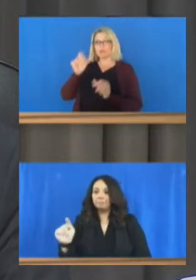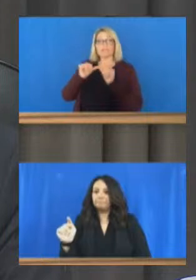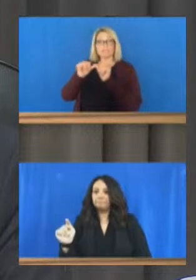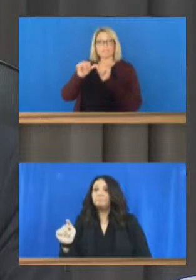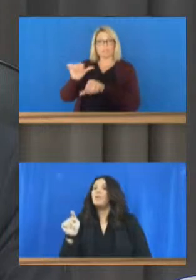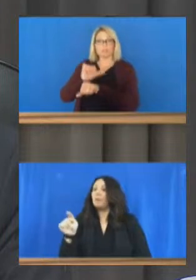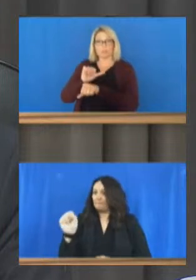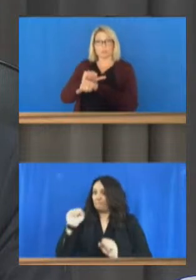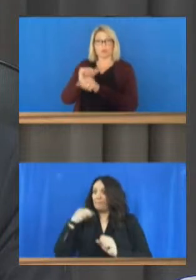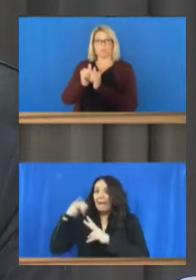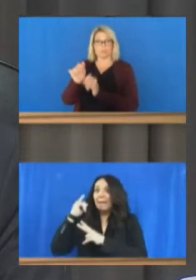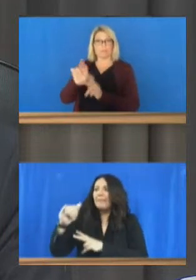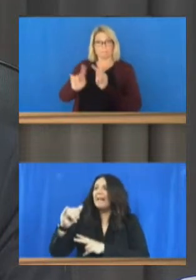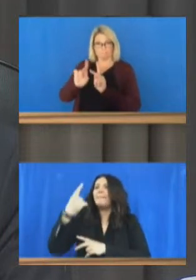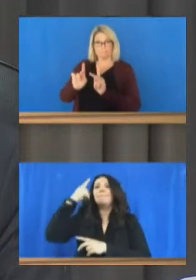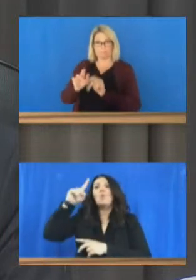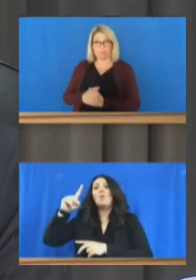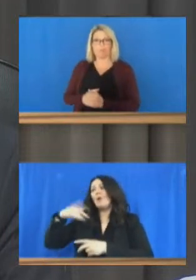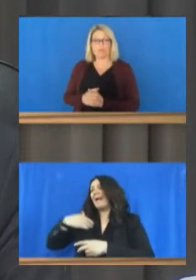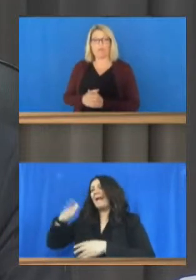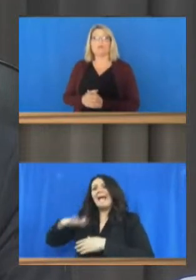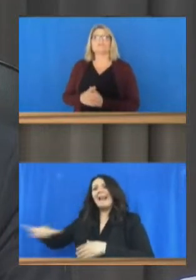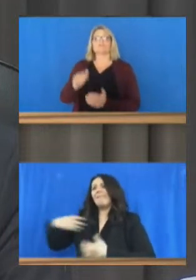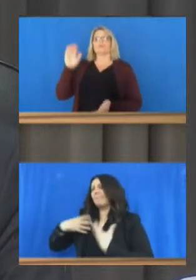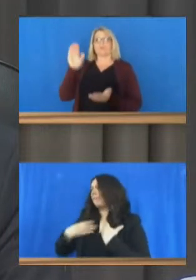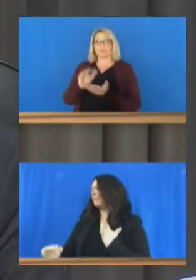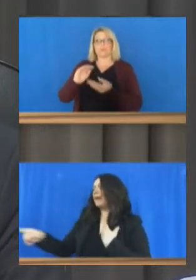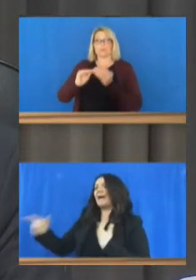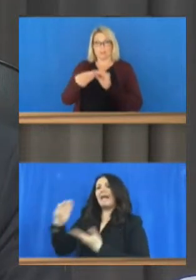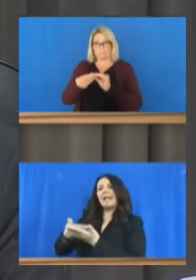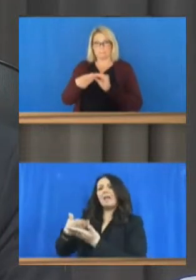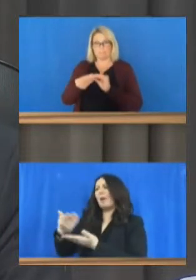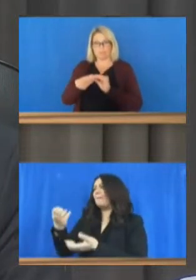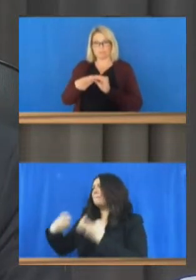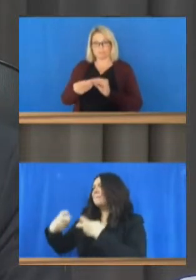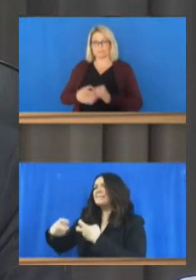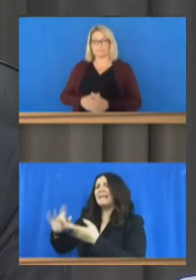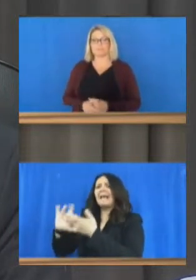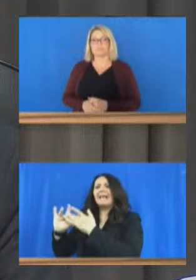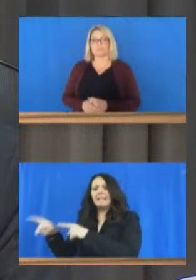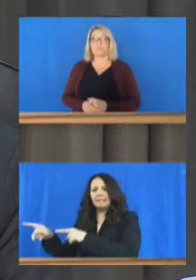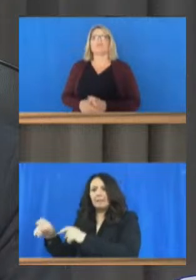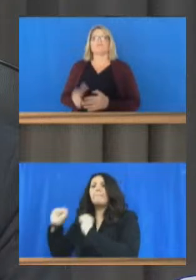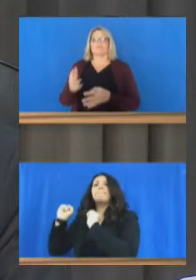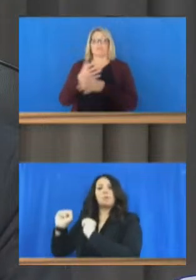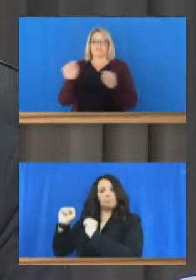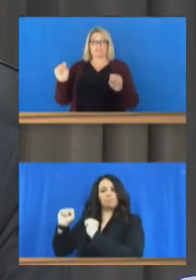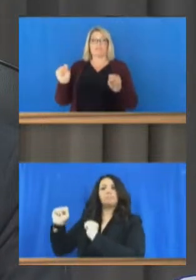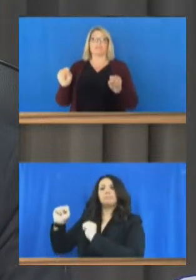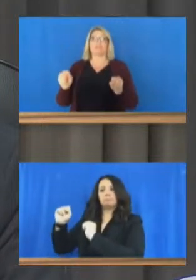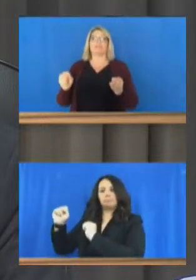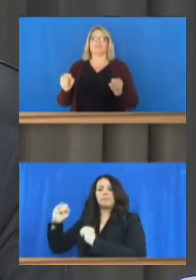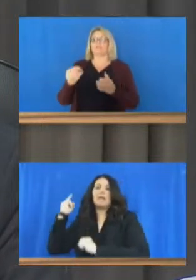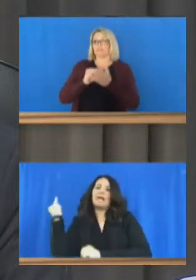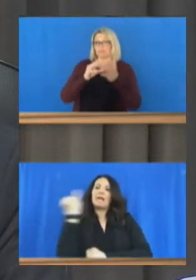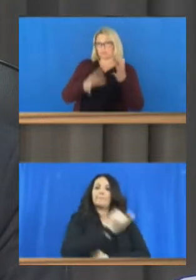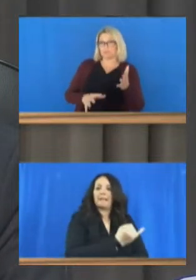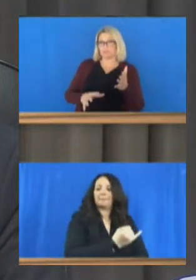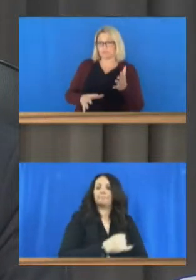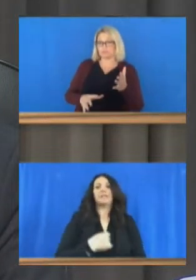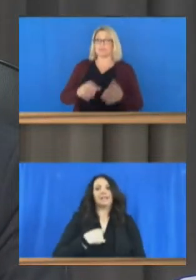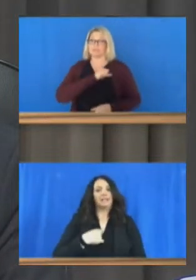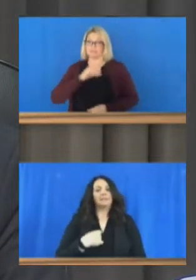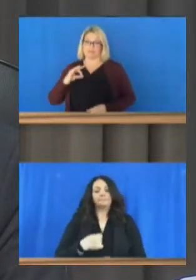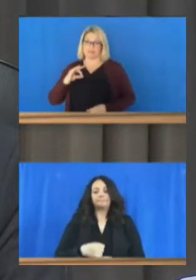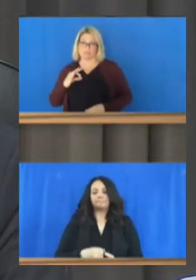vous avez des doutes, si vous n'êtes pas certain, il faut aller faire des tests de dépistage. La fin de l'année approche